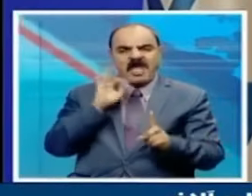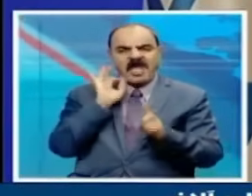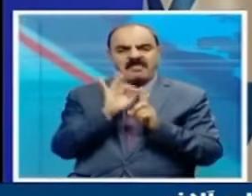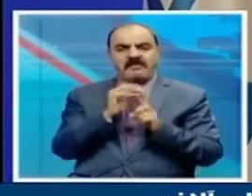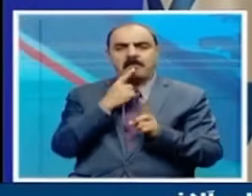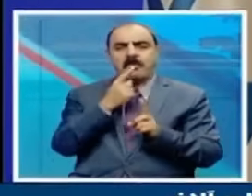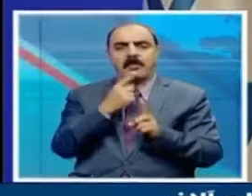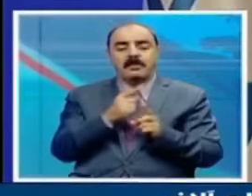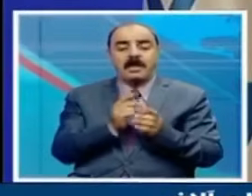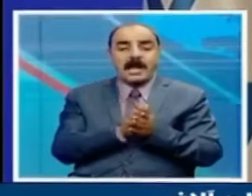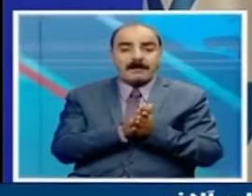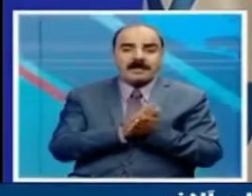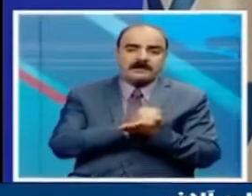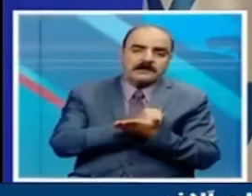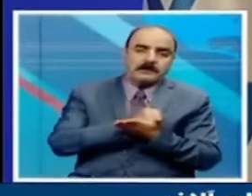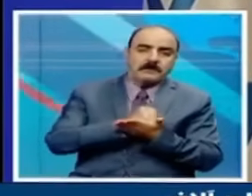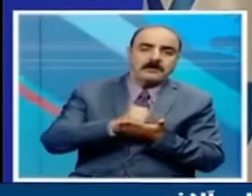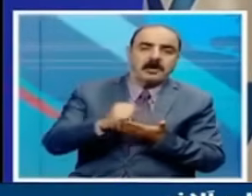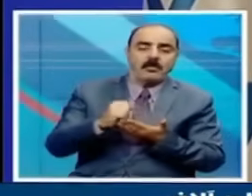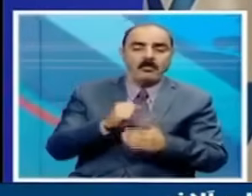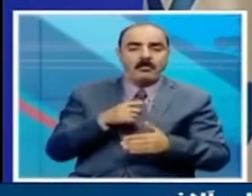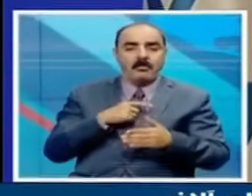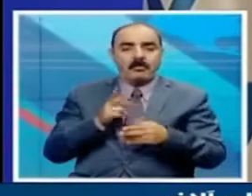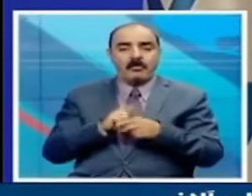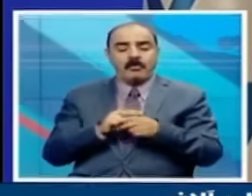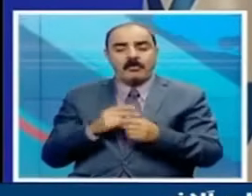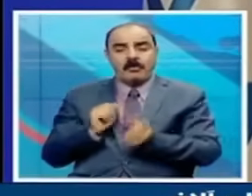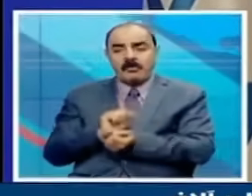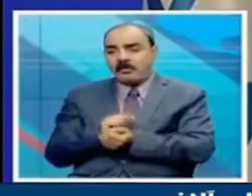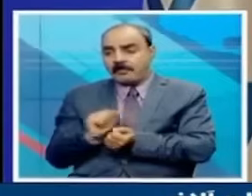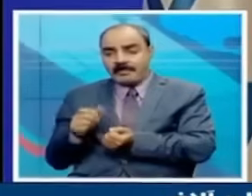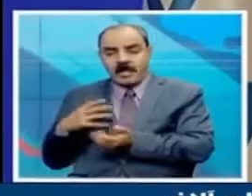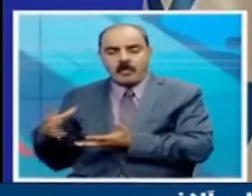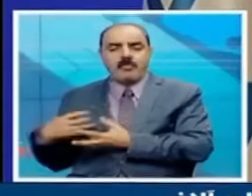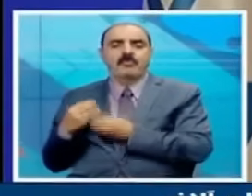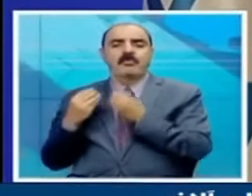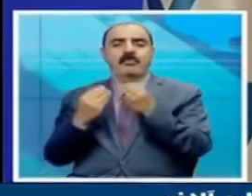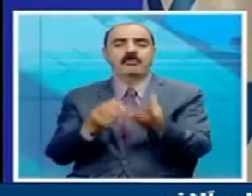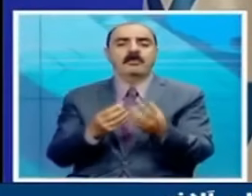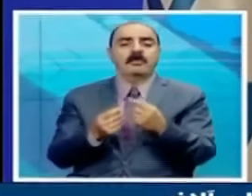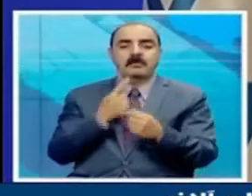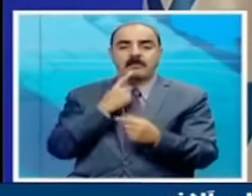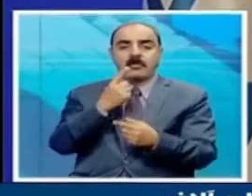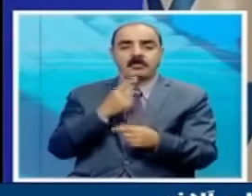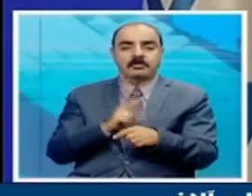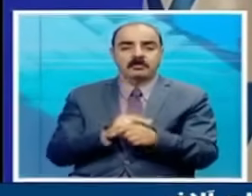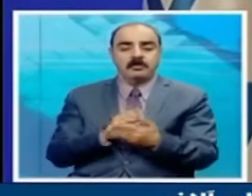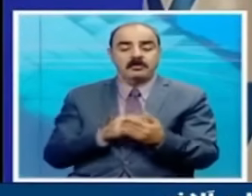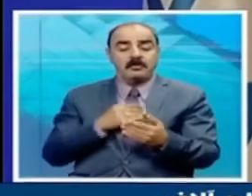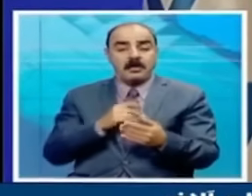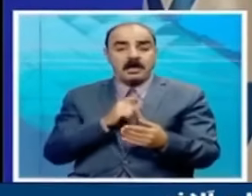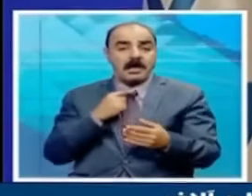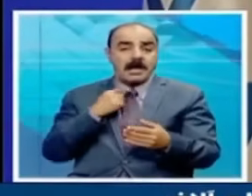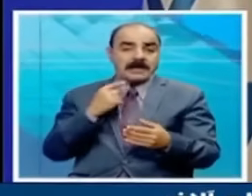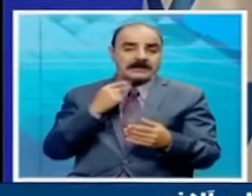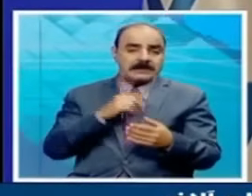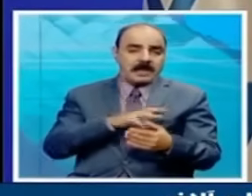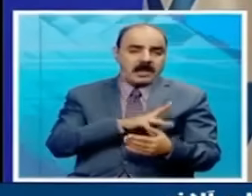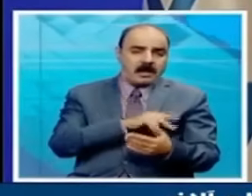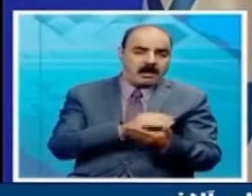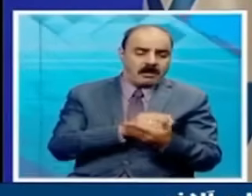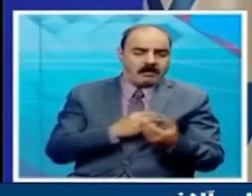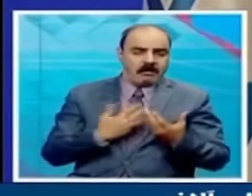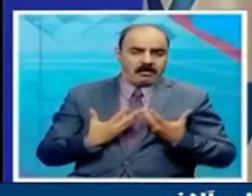جميع أهدافها المتمثلة في القضاء على حماس وإعادة جميع المحتجزين وضمان ألا تشكل